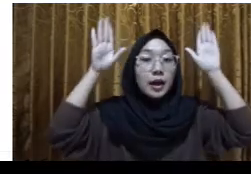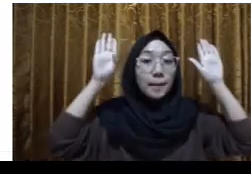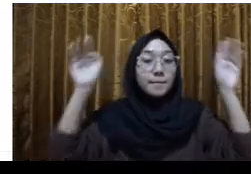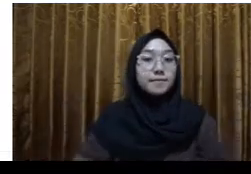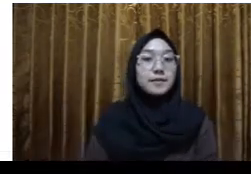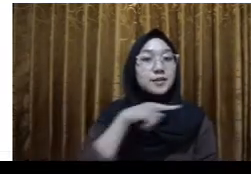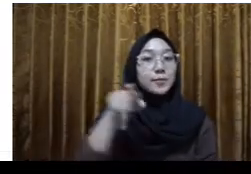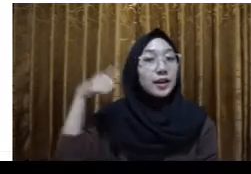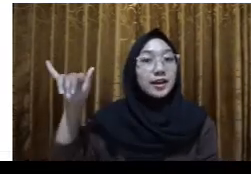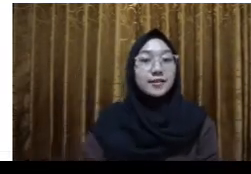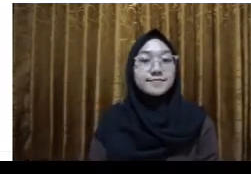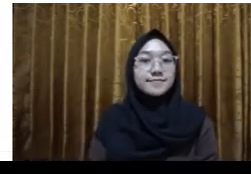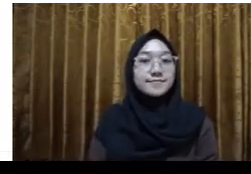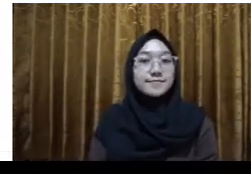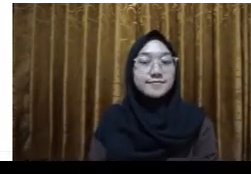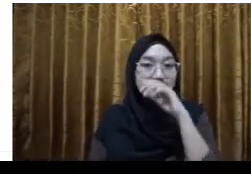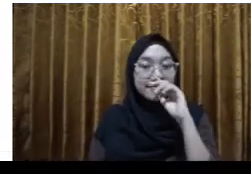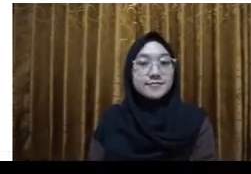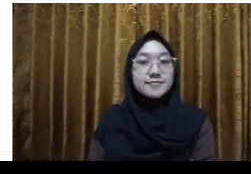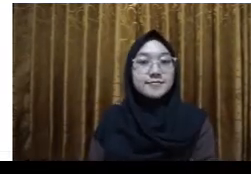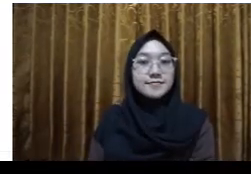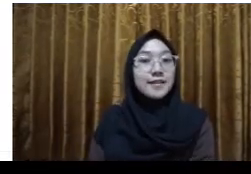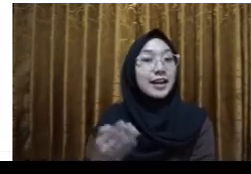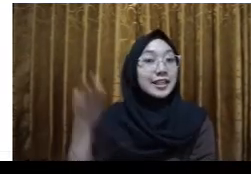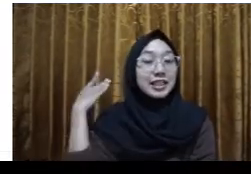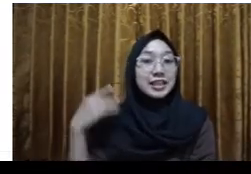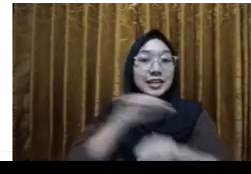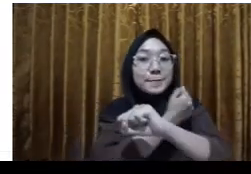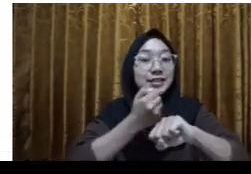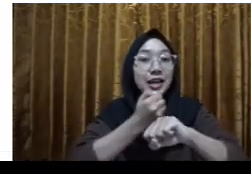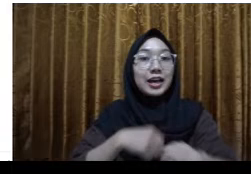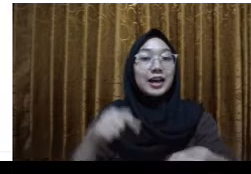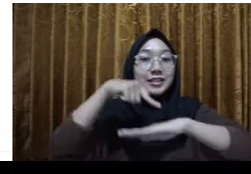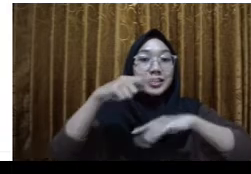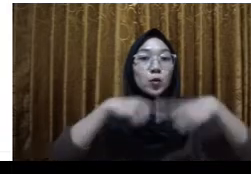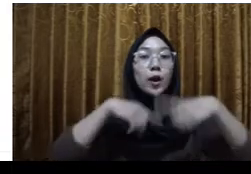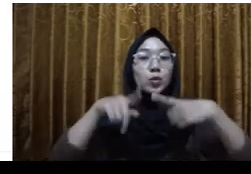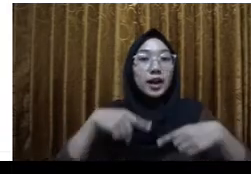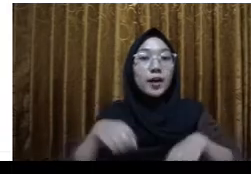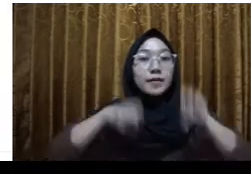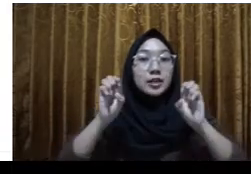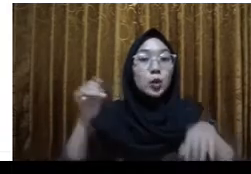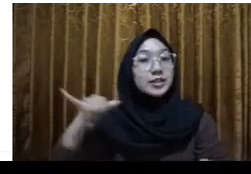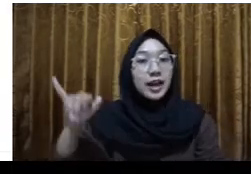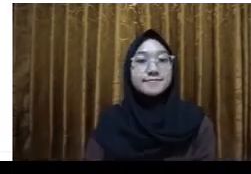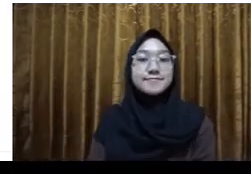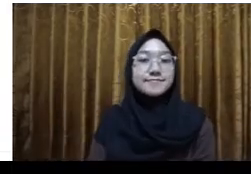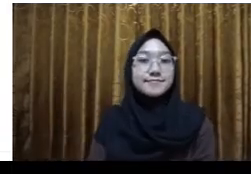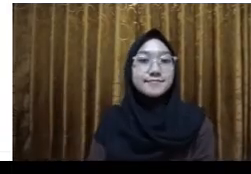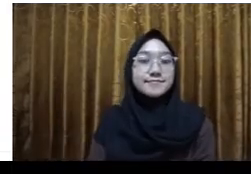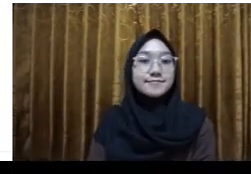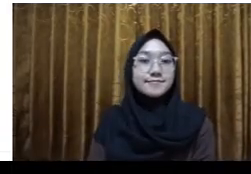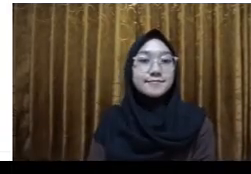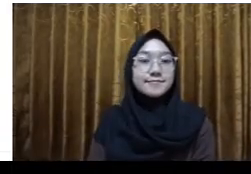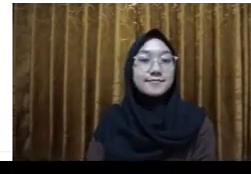Oke, kita sekarang langsung saja ke praktek penggunaannya. ABBYY find bonus.screenshot read